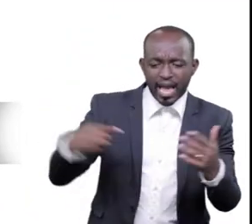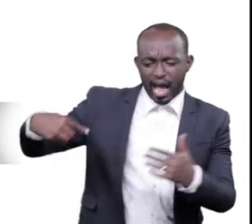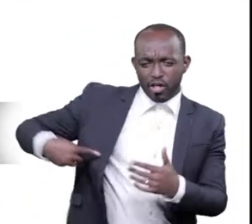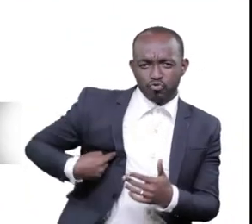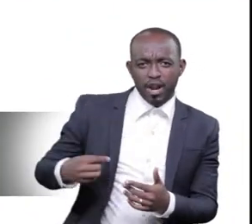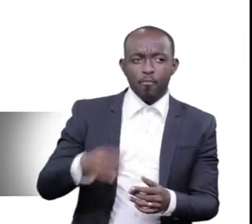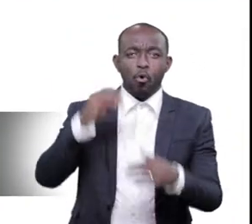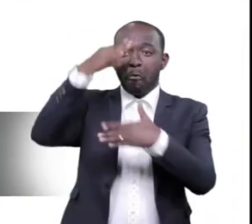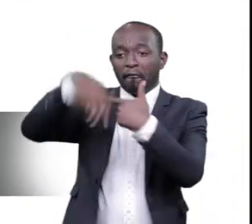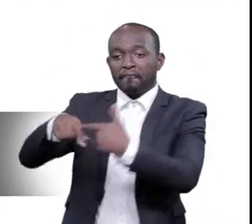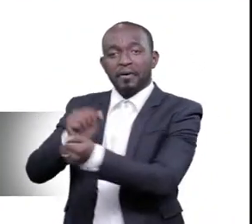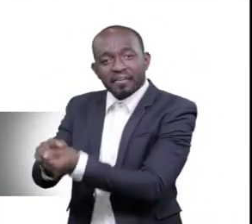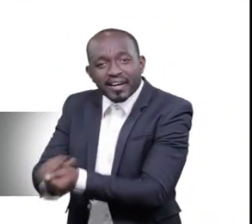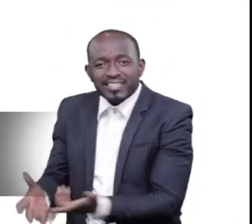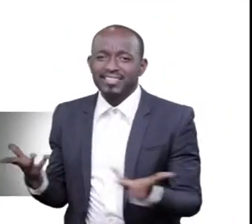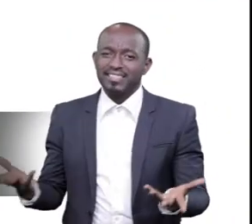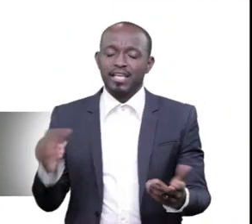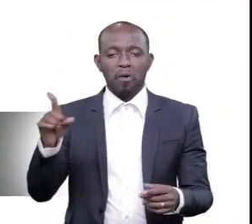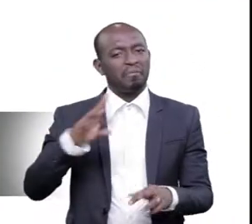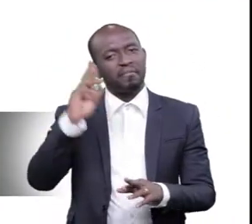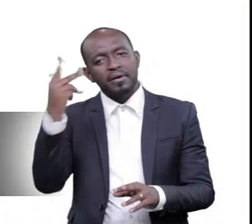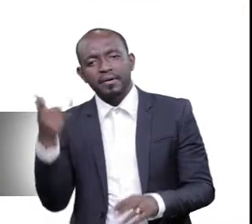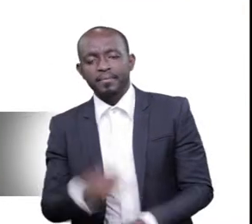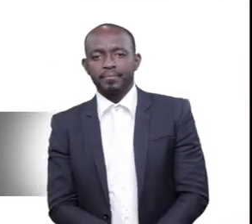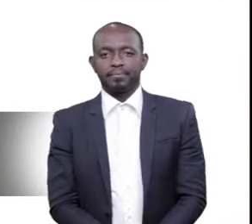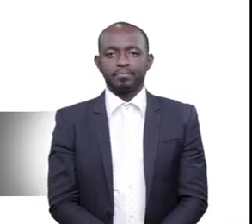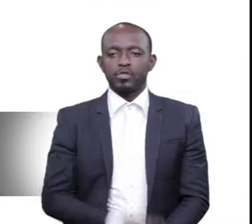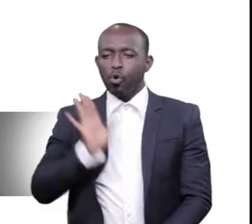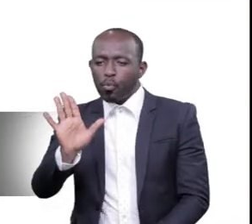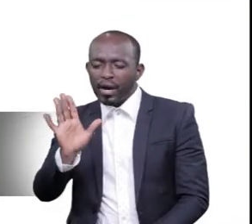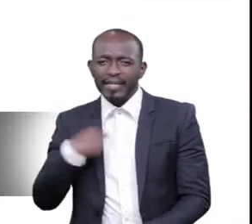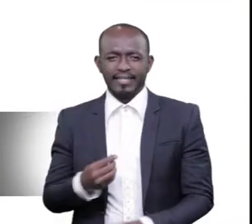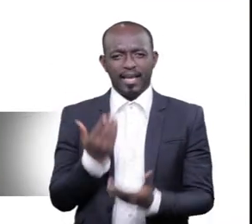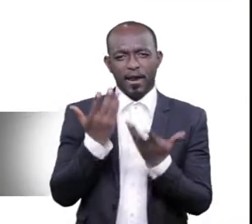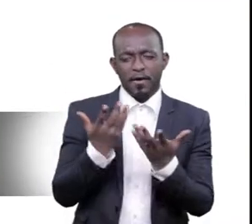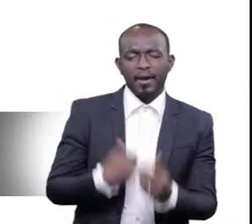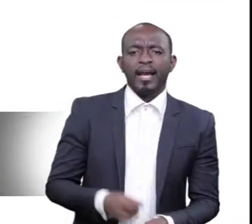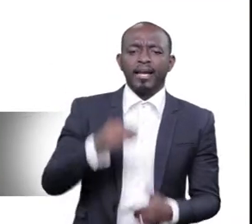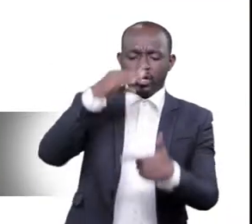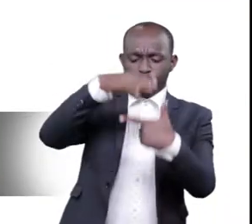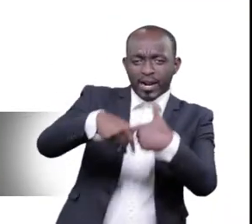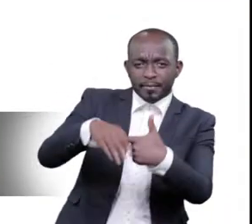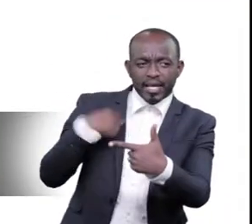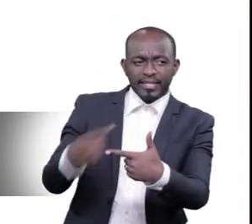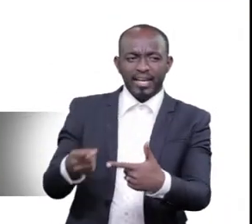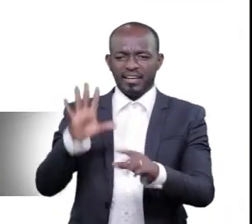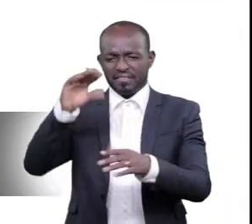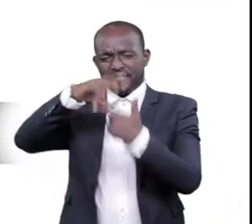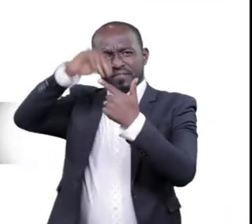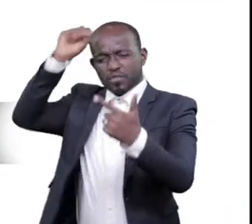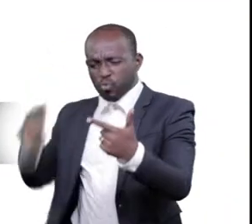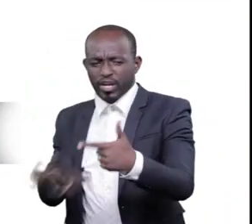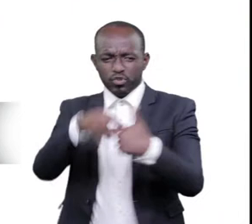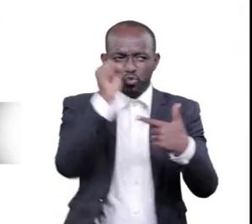gusangira ni ubuse kuba nanditse imyenda nicyo cyatuma untera imyenda hasi ngo ntazakwanduza